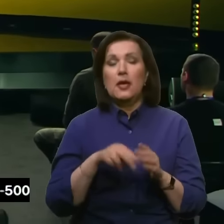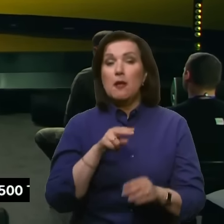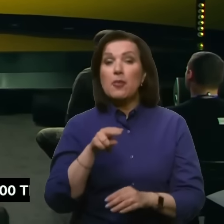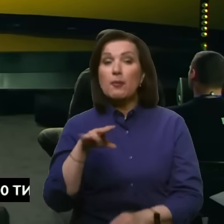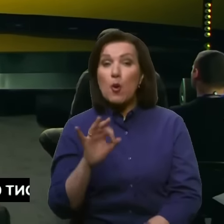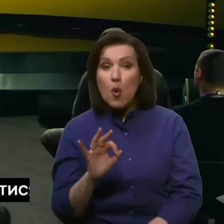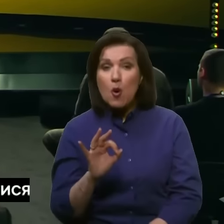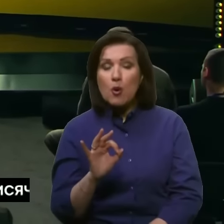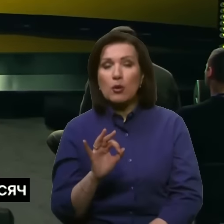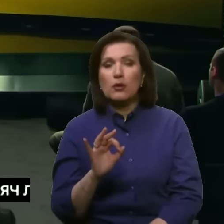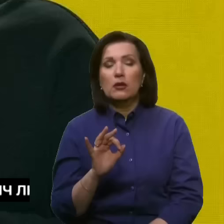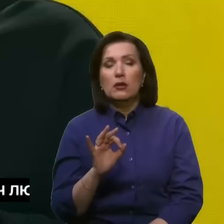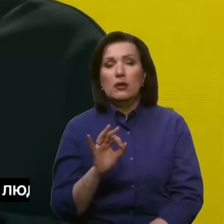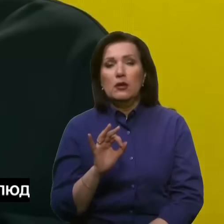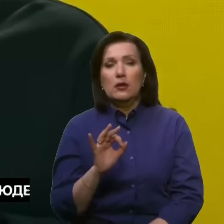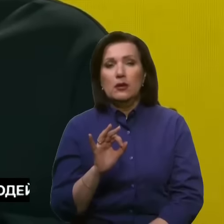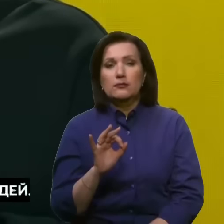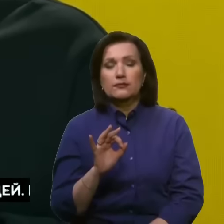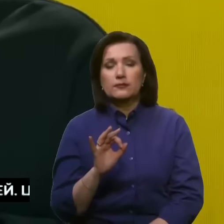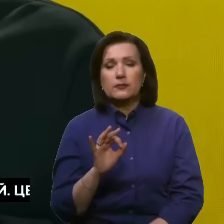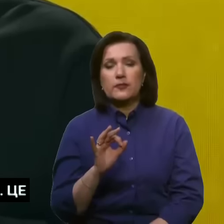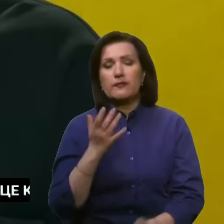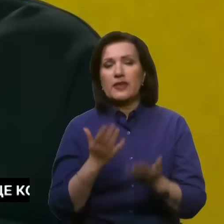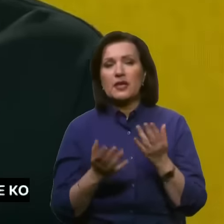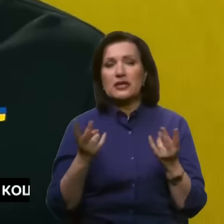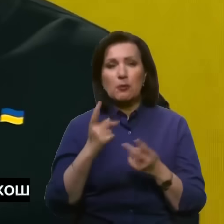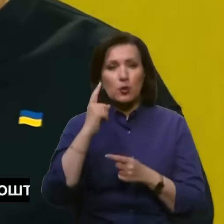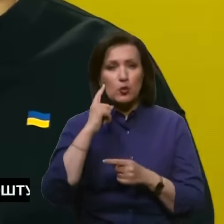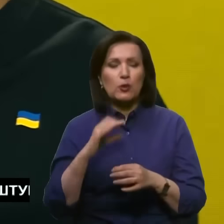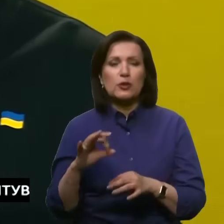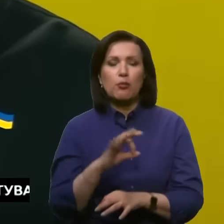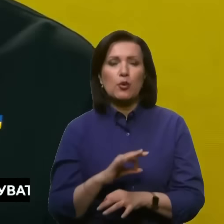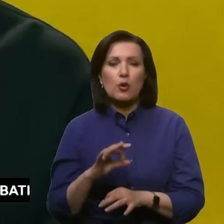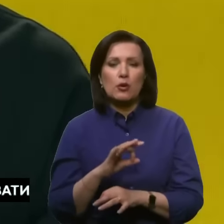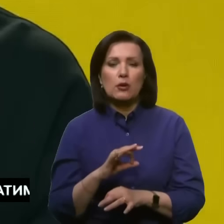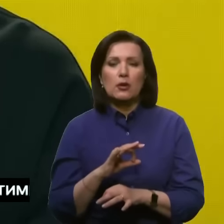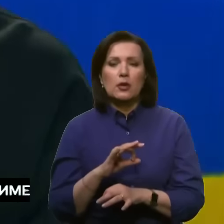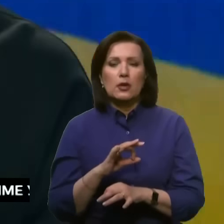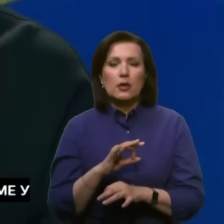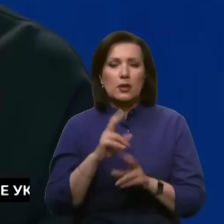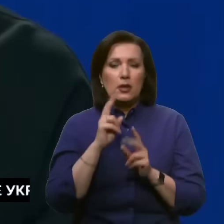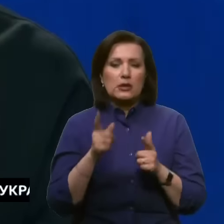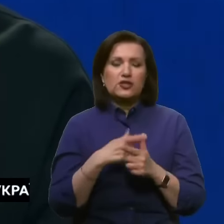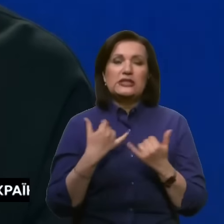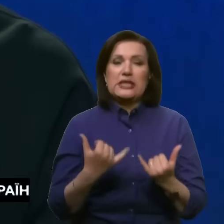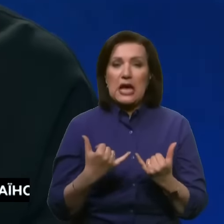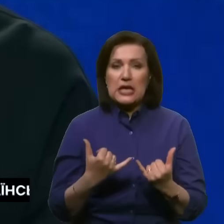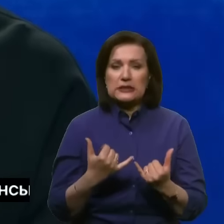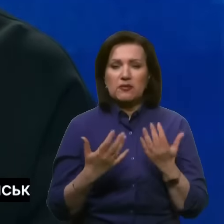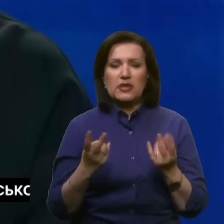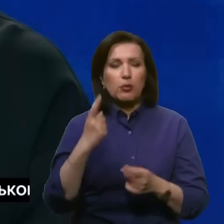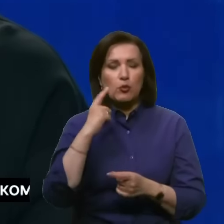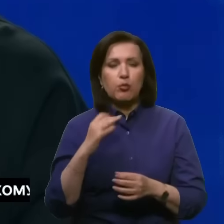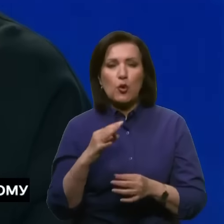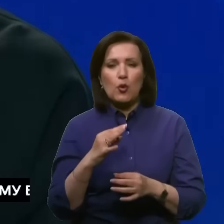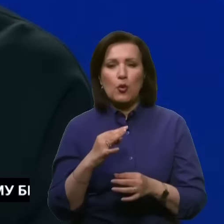ППО... Напевно, треба думати про Не знаю, чи зараз, напевно, треба